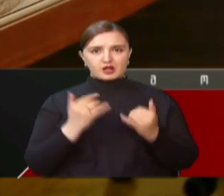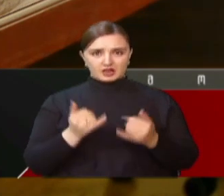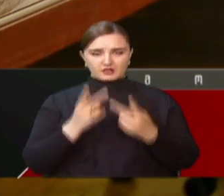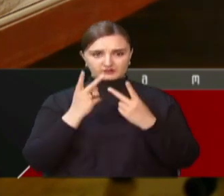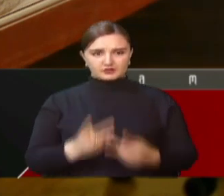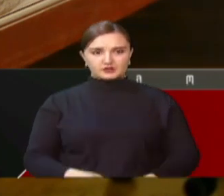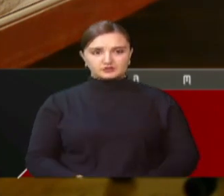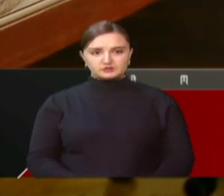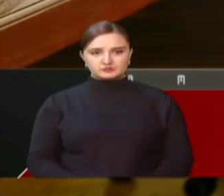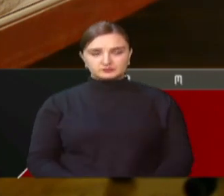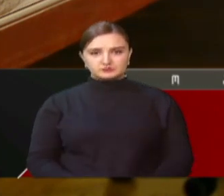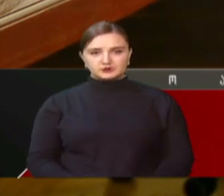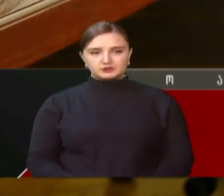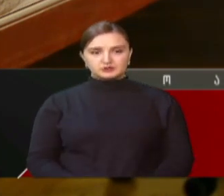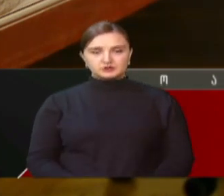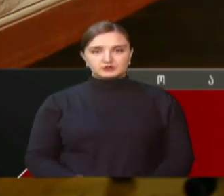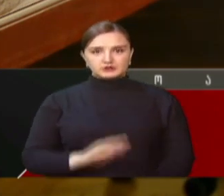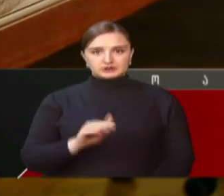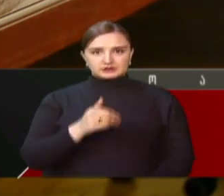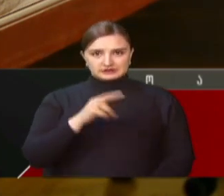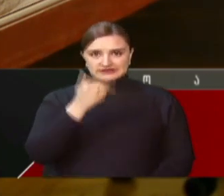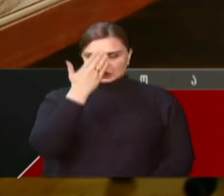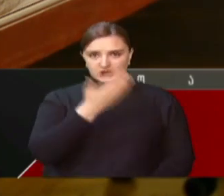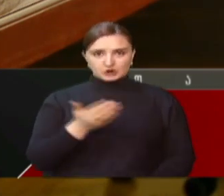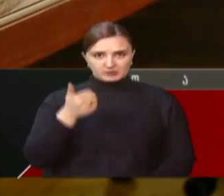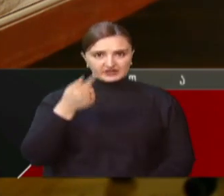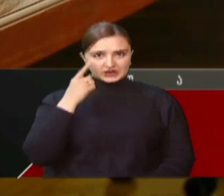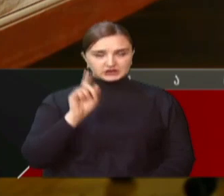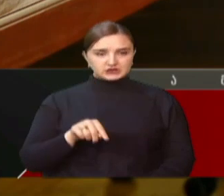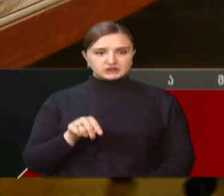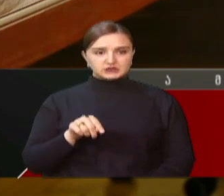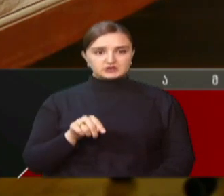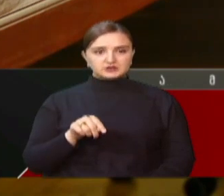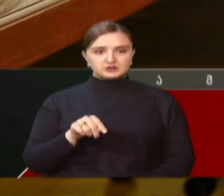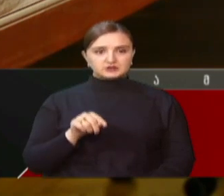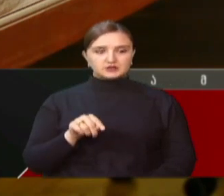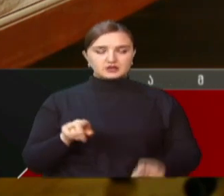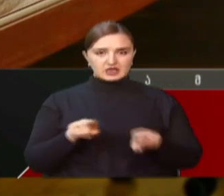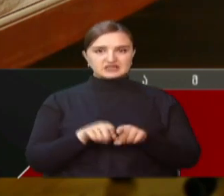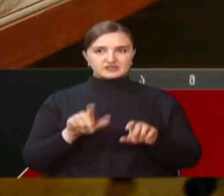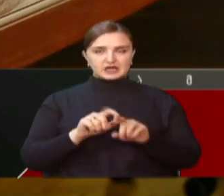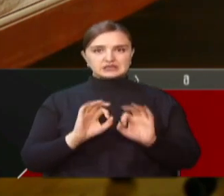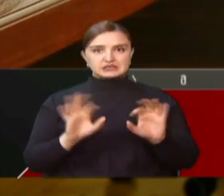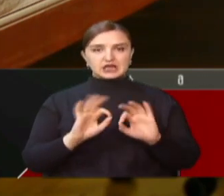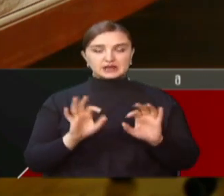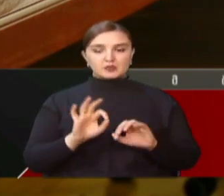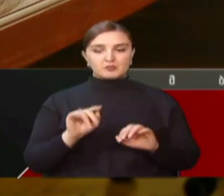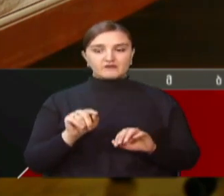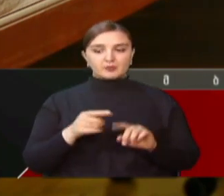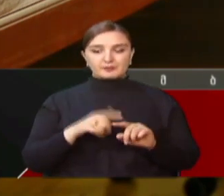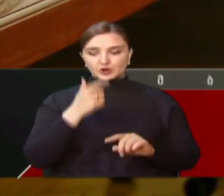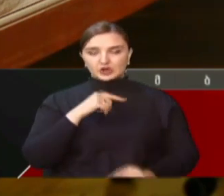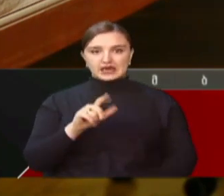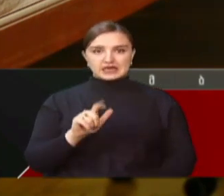ვიხილეთ და საზოგადოების კარგად იყო ცნობილი, მაგრამ ის, ასე ვთქვათ, განცხადება, რომელიც